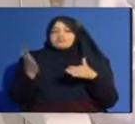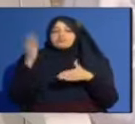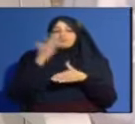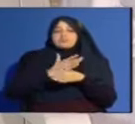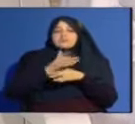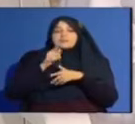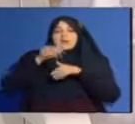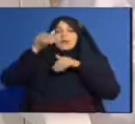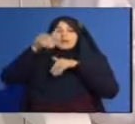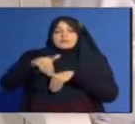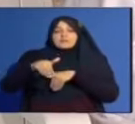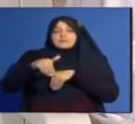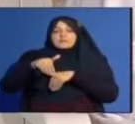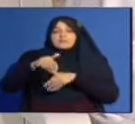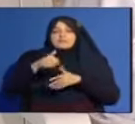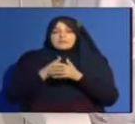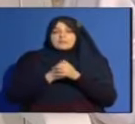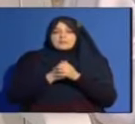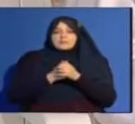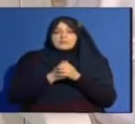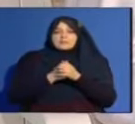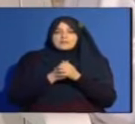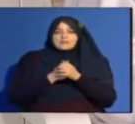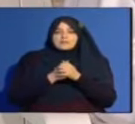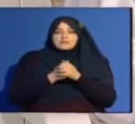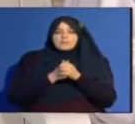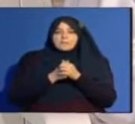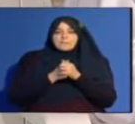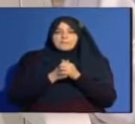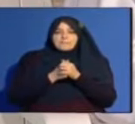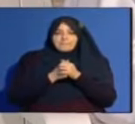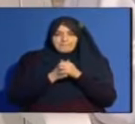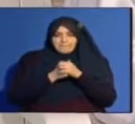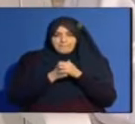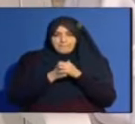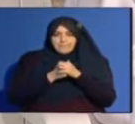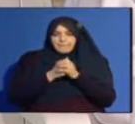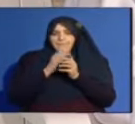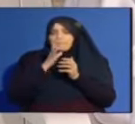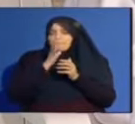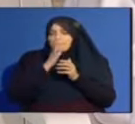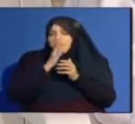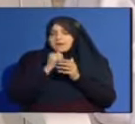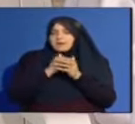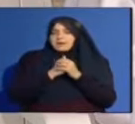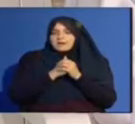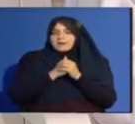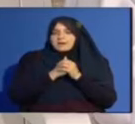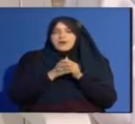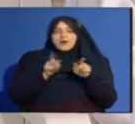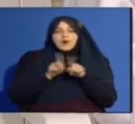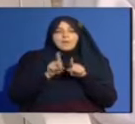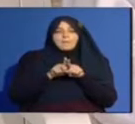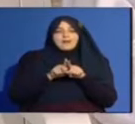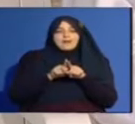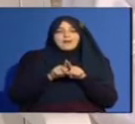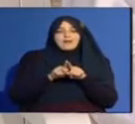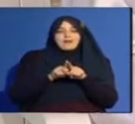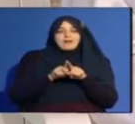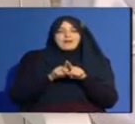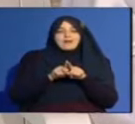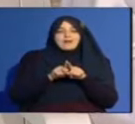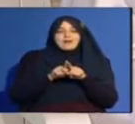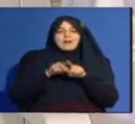عليه وعليها، يعني على المقبرة لا يمكن الوقف على هذا العدوان، العدوان على هذا الوقف يعني اللي هي المقبرة.